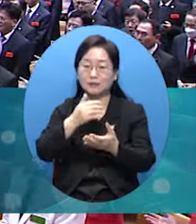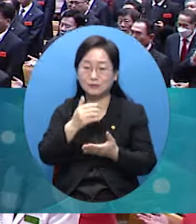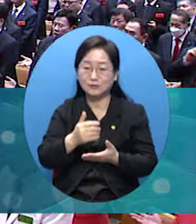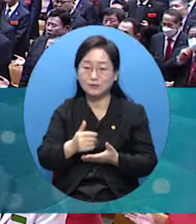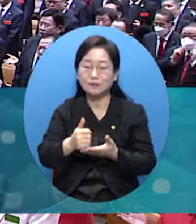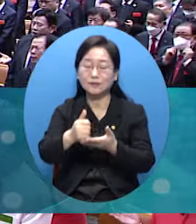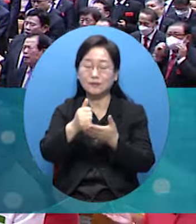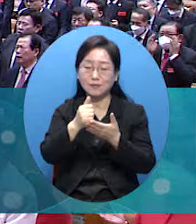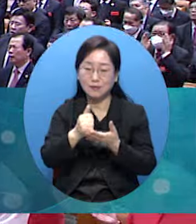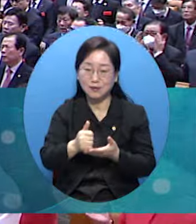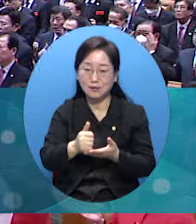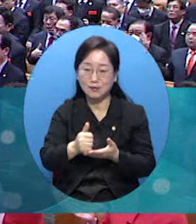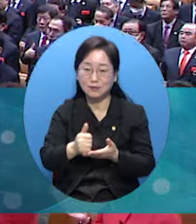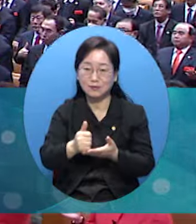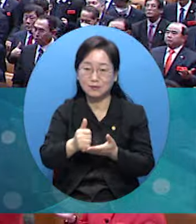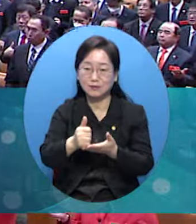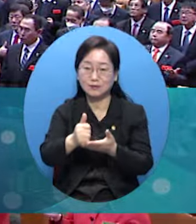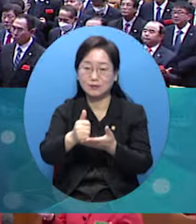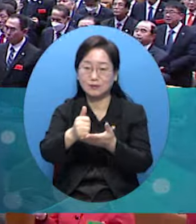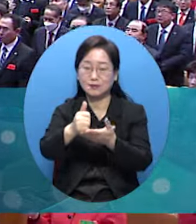좋으신